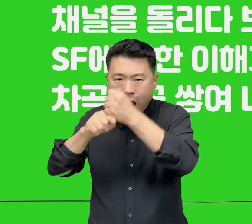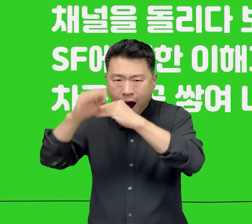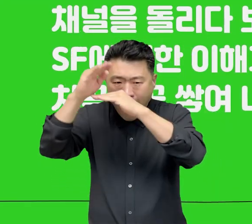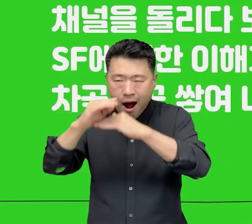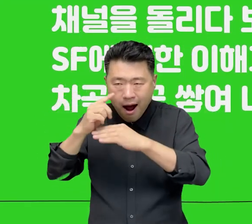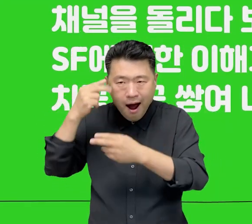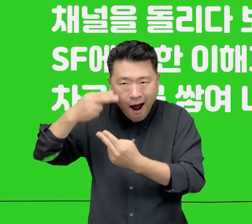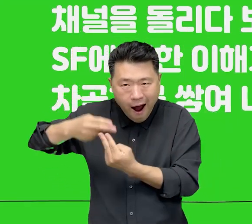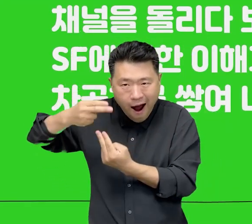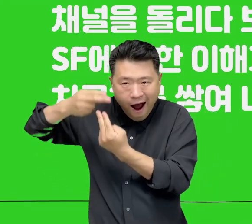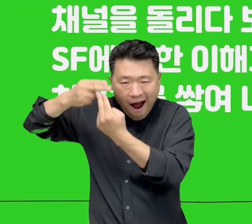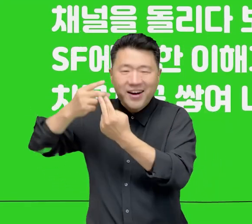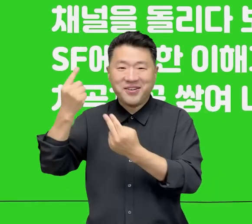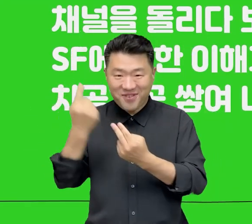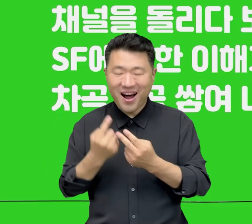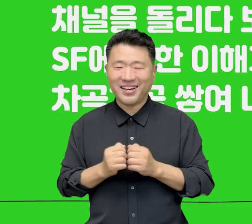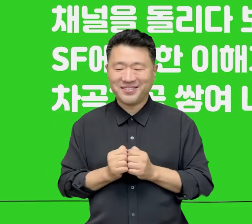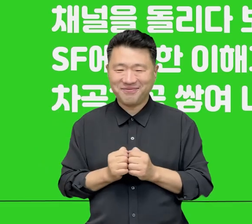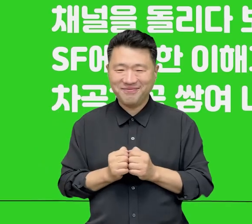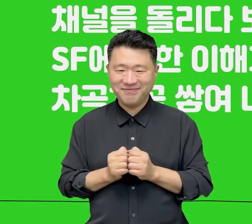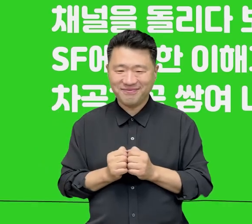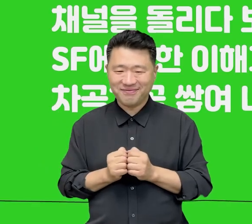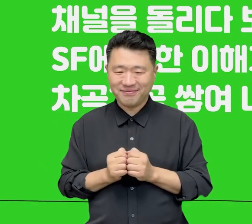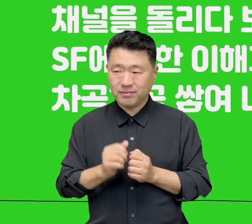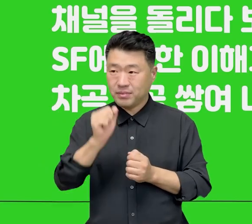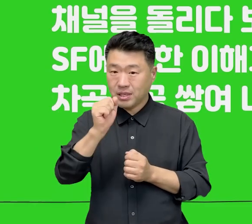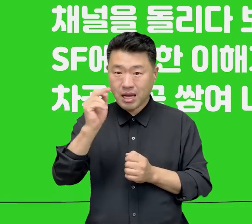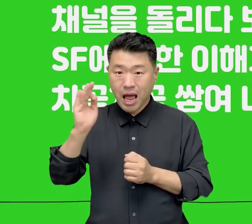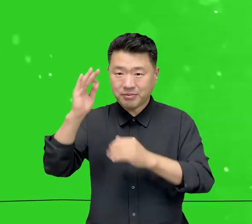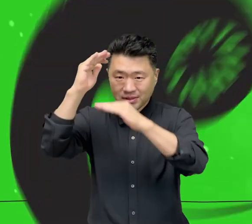대한 이해가 차곡차곡 쌓여나간다.